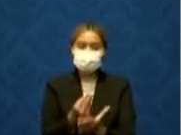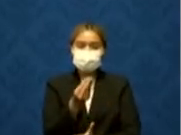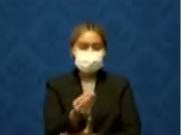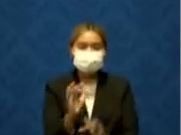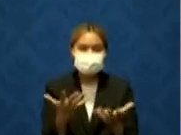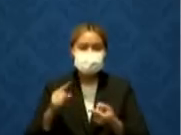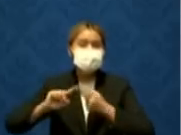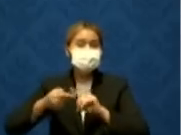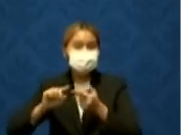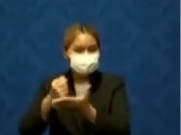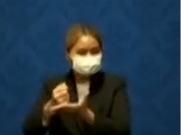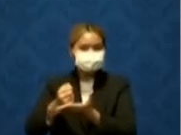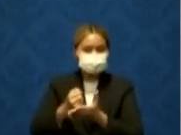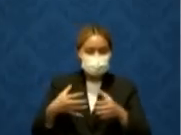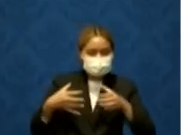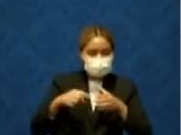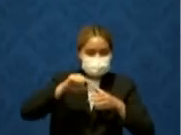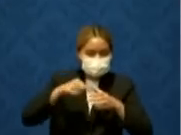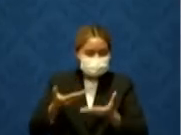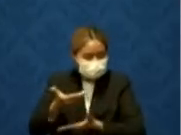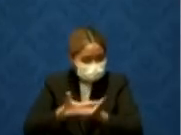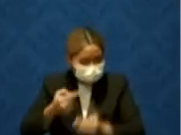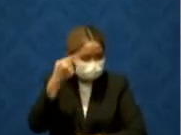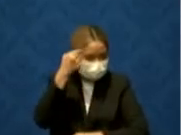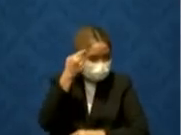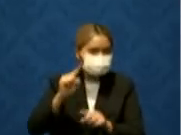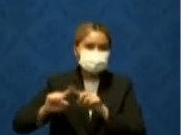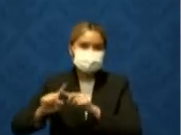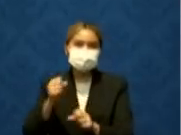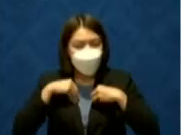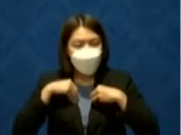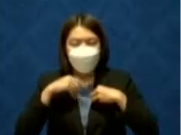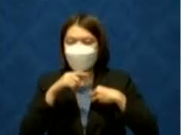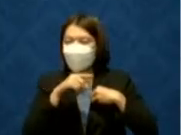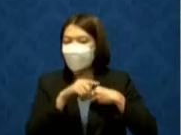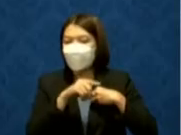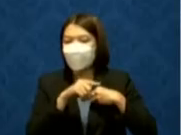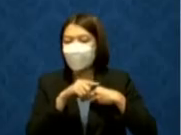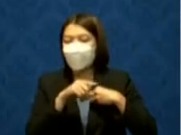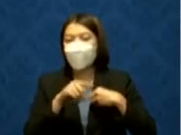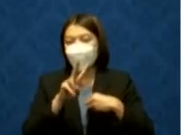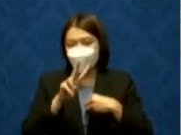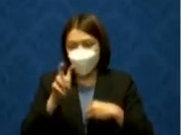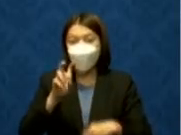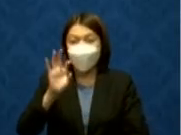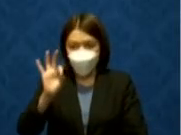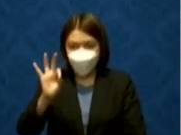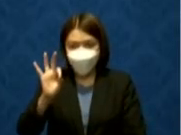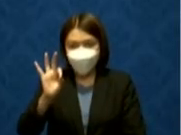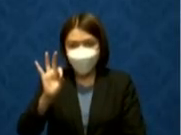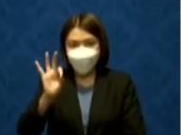ไรเงี้ย เออ ยาเขายังไว้วางใจ คนต่อไป คุณจุติไกรฤกษ์ คนที่อ่อนไหวที่สุดในประชาธิปัตย ์ครับ